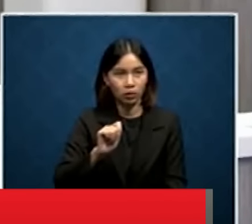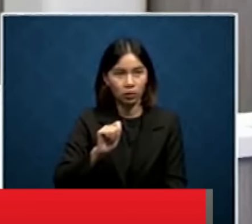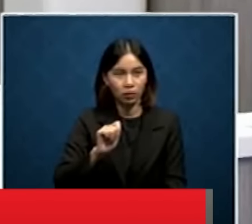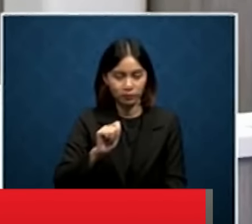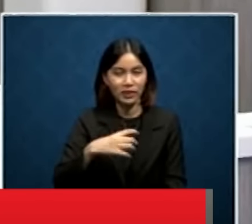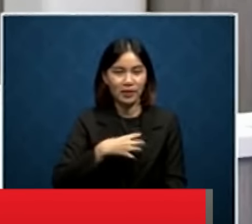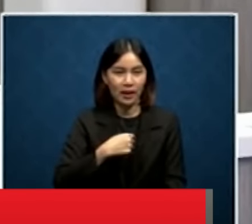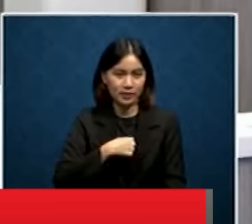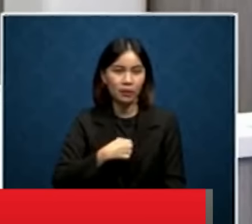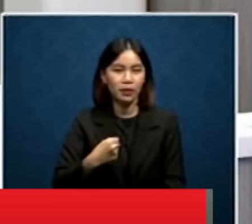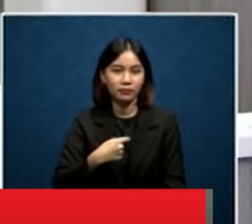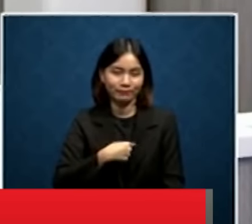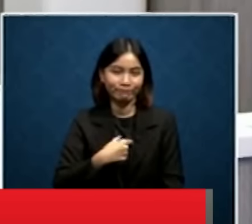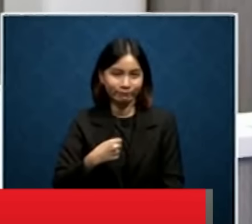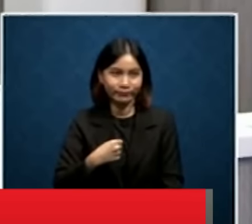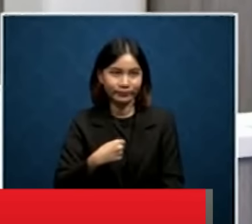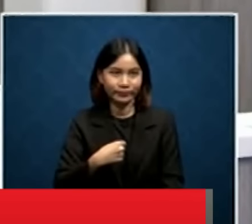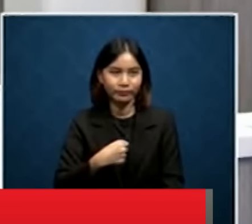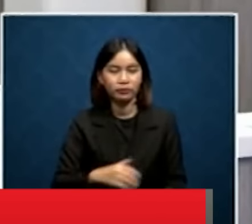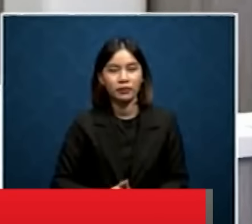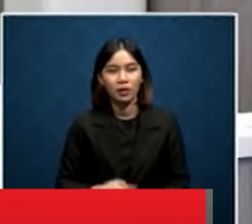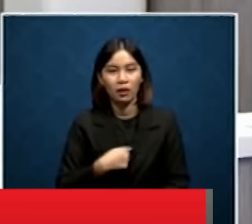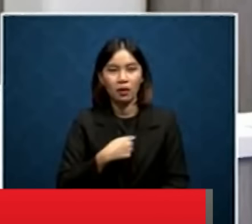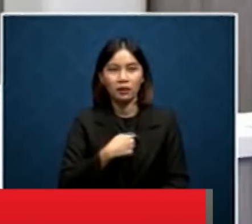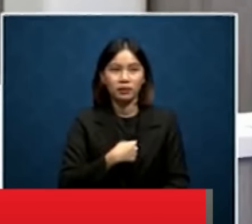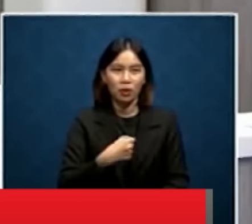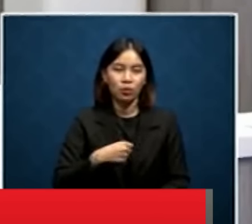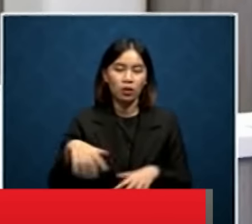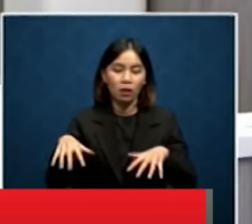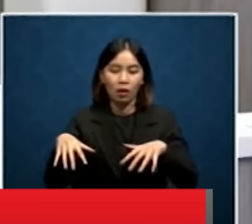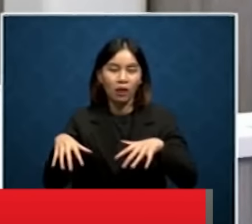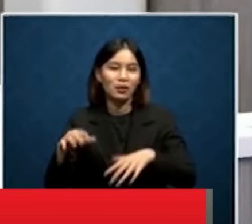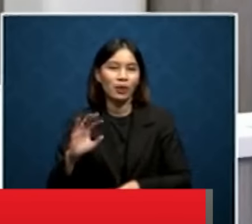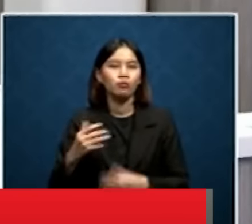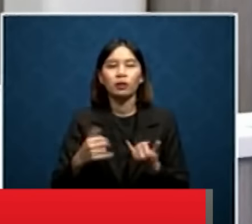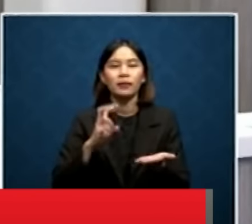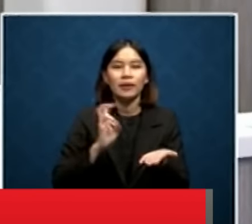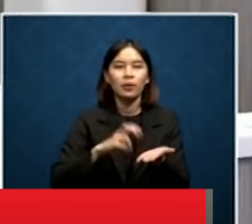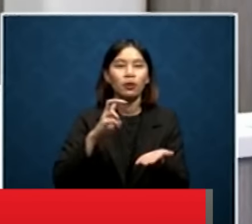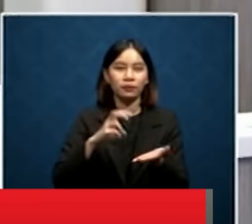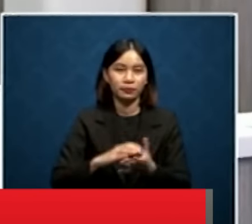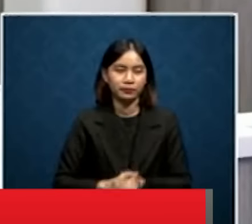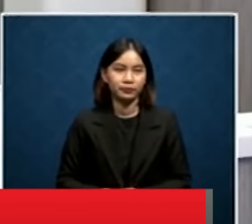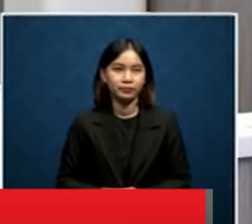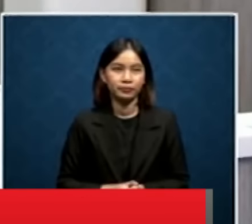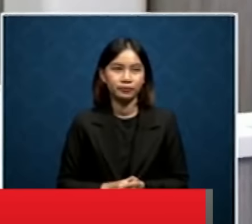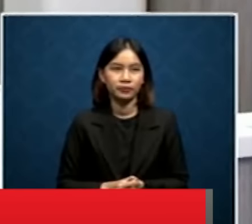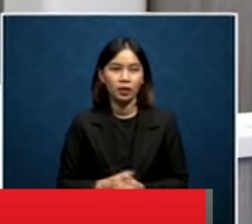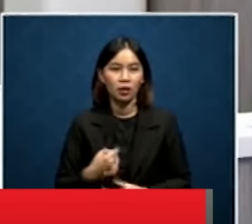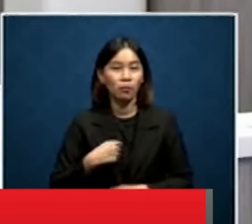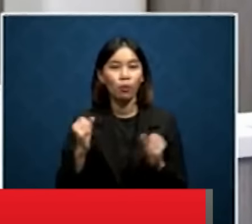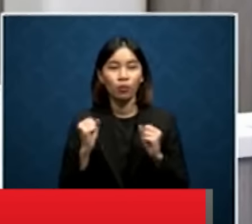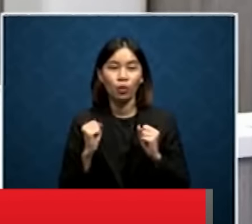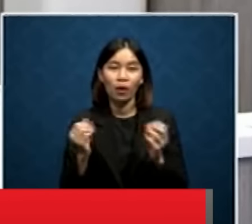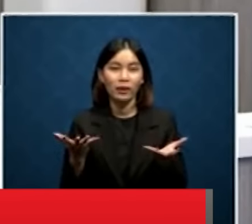ๆหน่อยอย่าปากกล้าขาสั่นรับรองเลยครับผมกลัวอย่าง